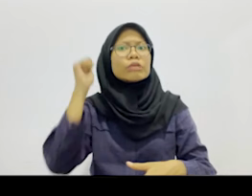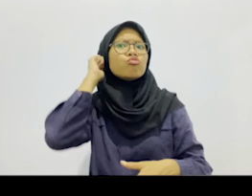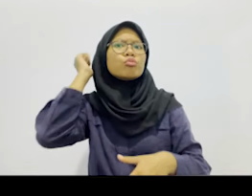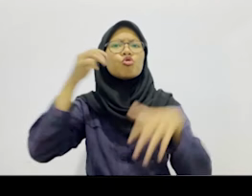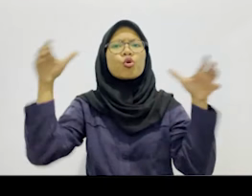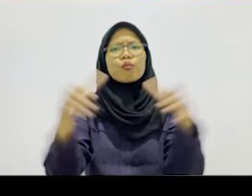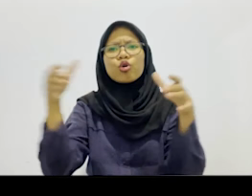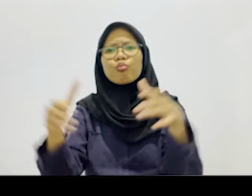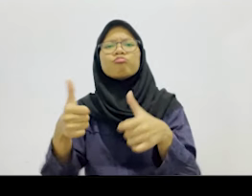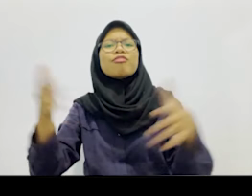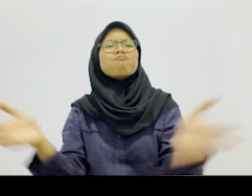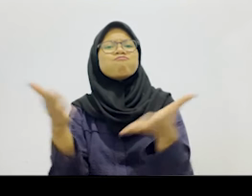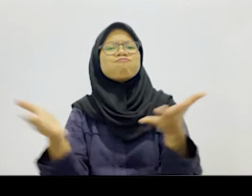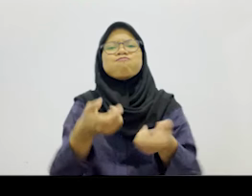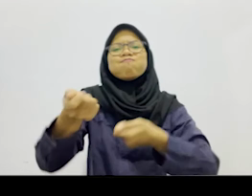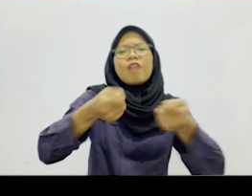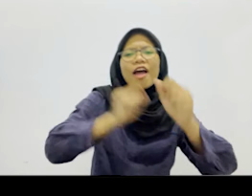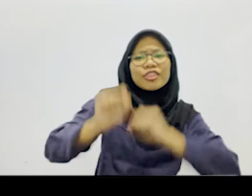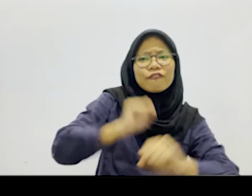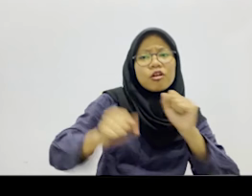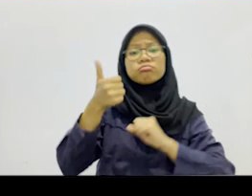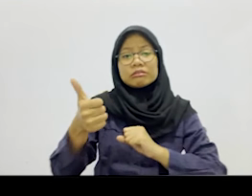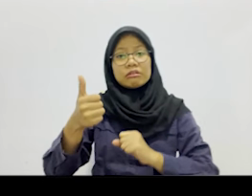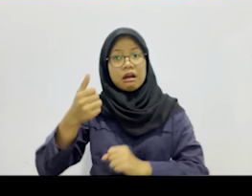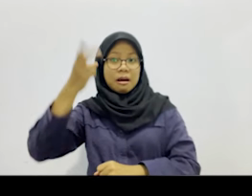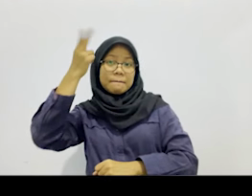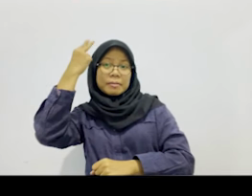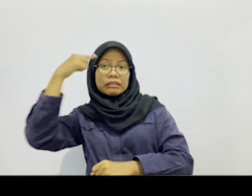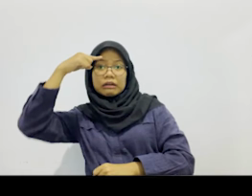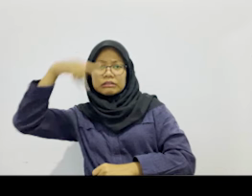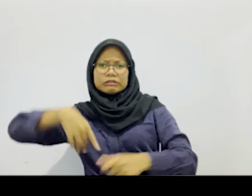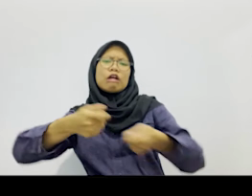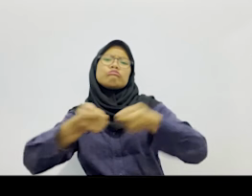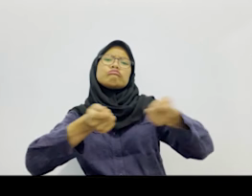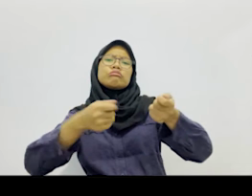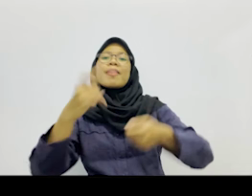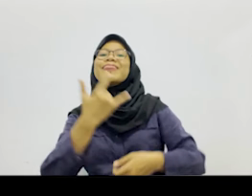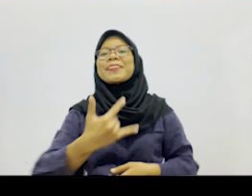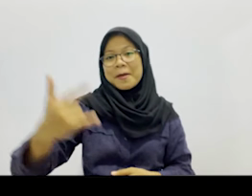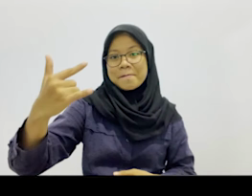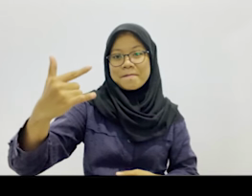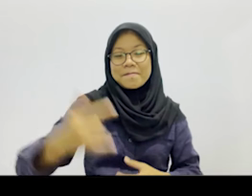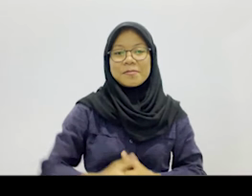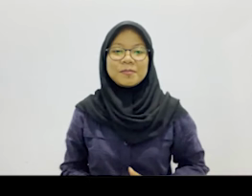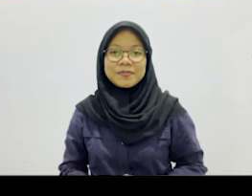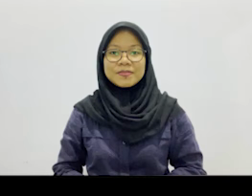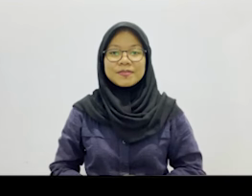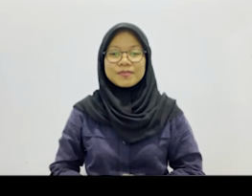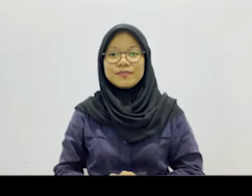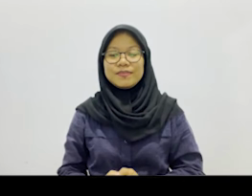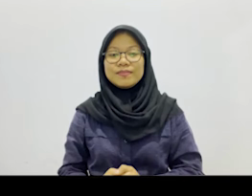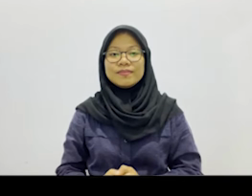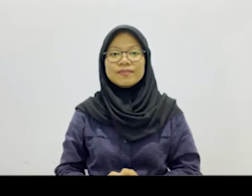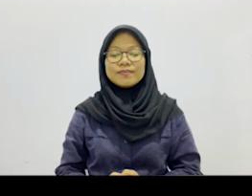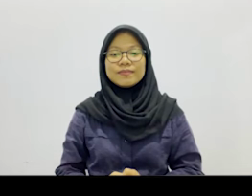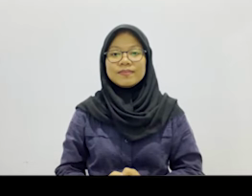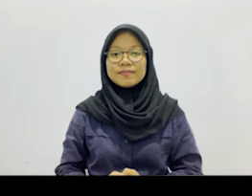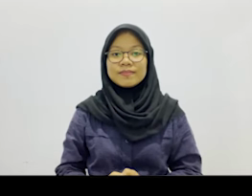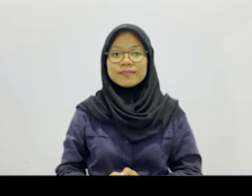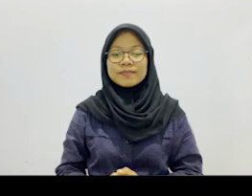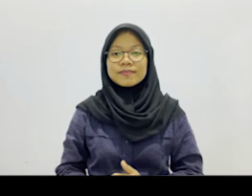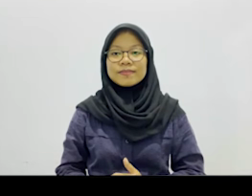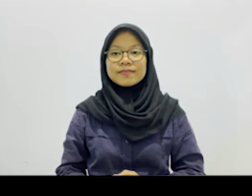untuk menjadi rumah kreativitas bagi anak-anak. Di tempat ini, anak dapat belajar berbagai kreativitas seperti menari, kabaret, dan